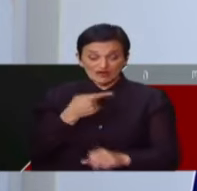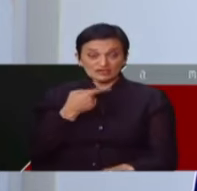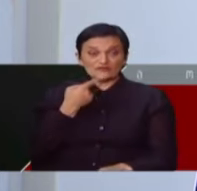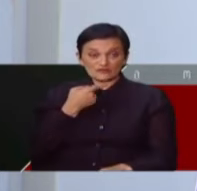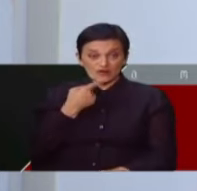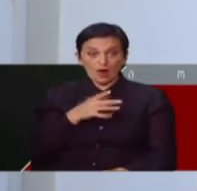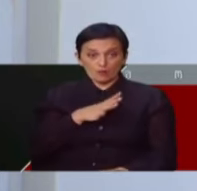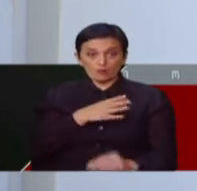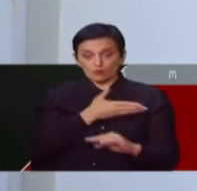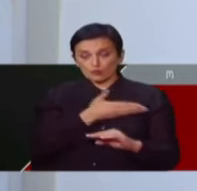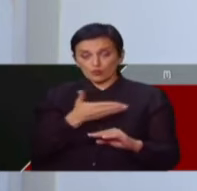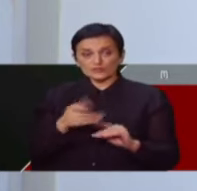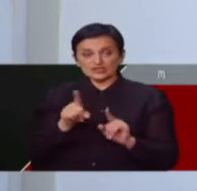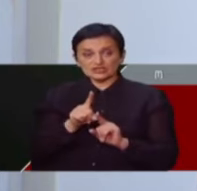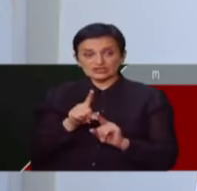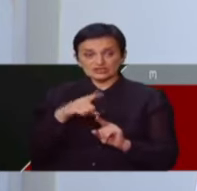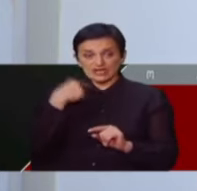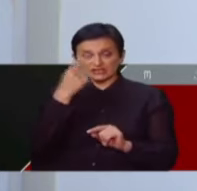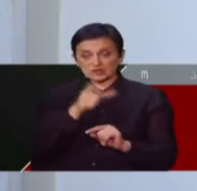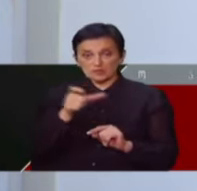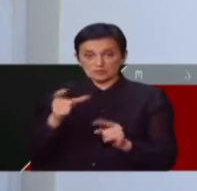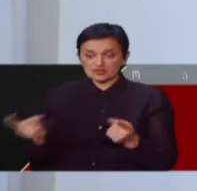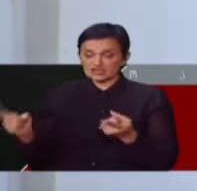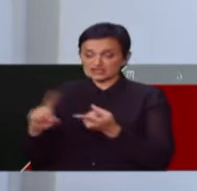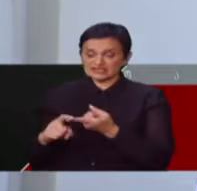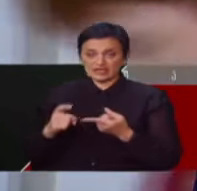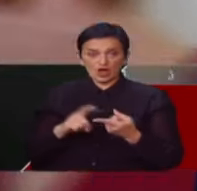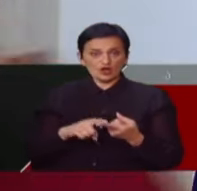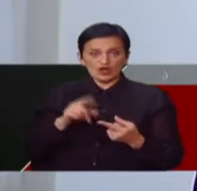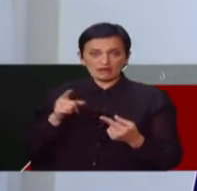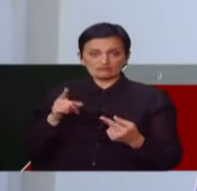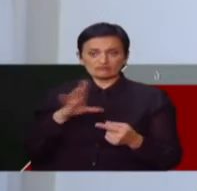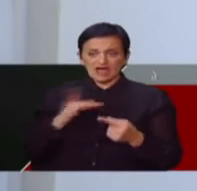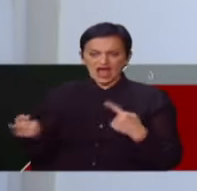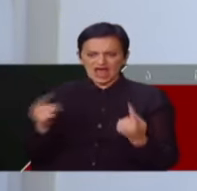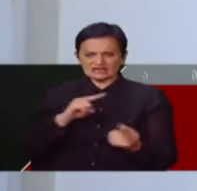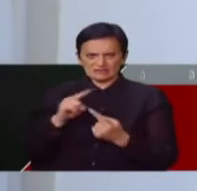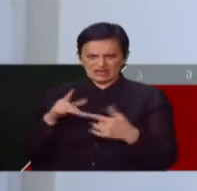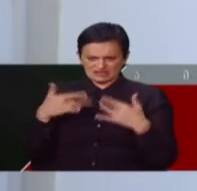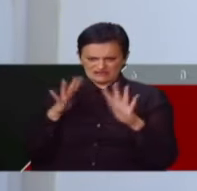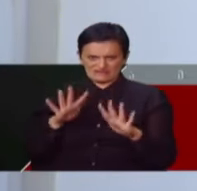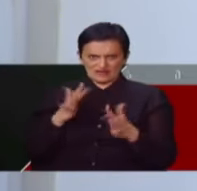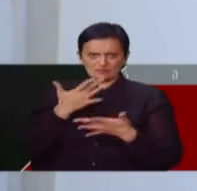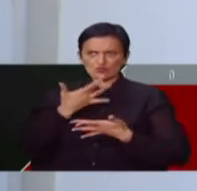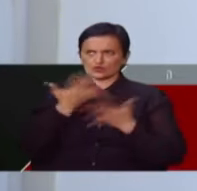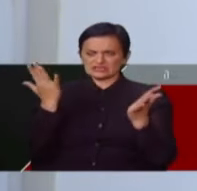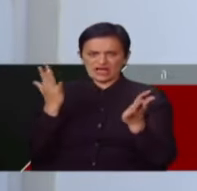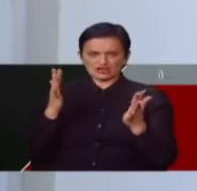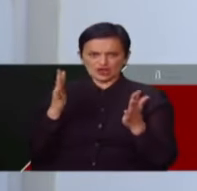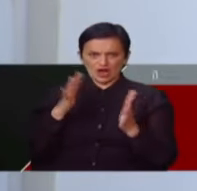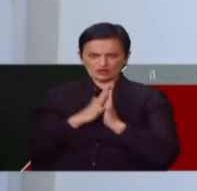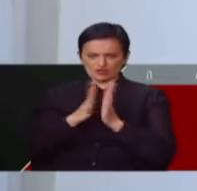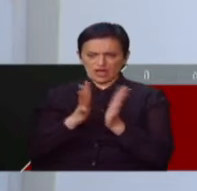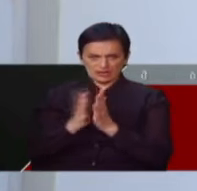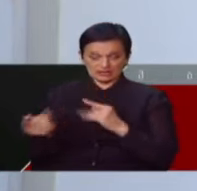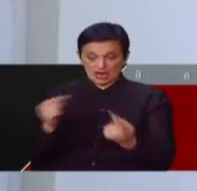ხო? ისეთ პიროვნებებსაც კი დააკავშირებს ერთმანეთთან, რომლებიც ვერ იტანდნენ, ერთმანეთს საჯაროდ ლანძღავდნენ ერთმანეთს. ესეც